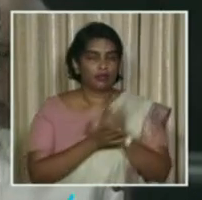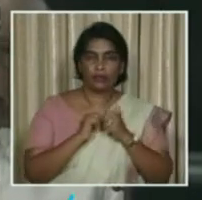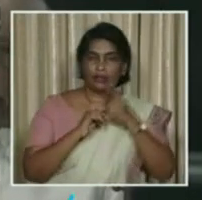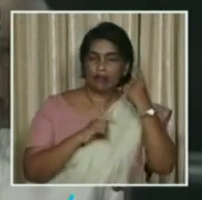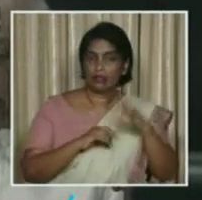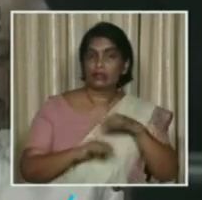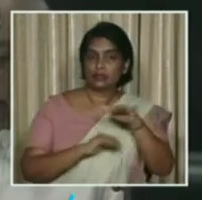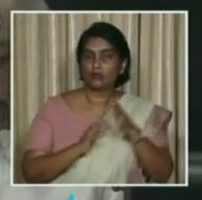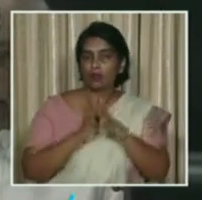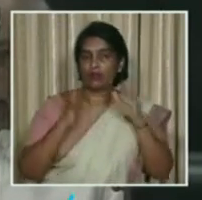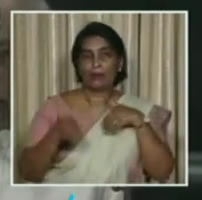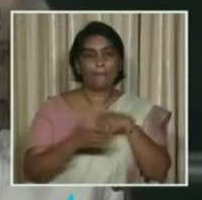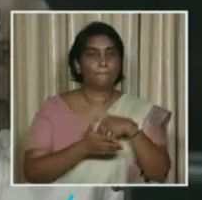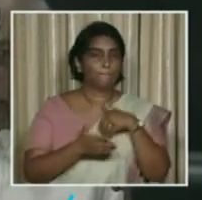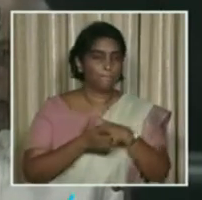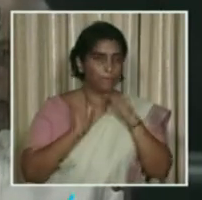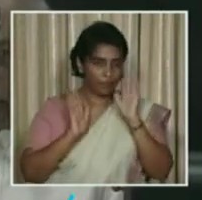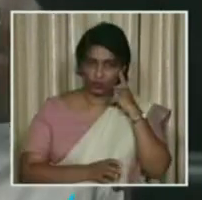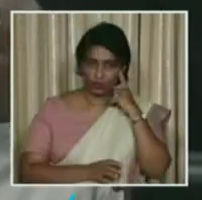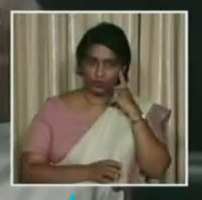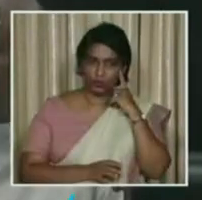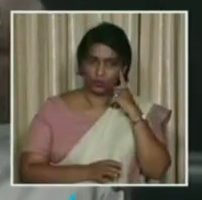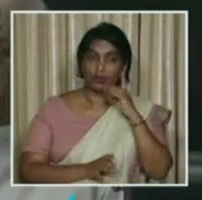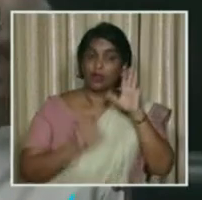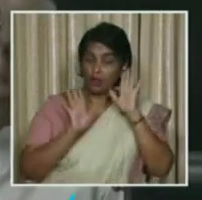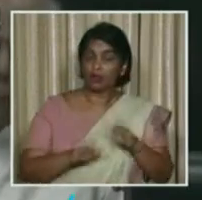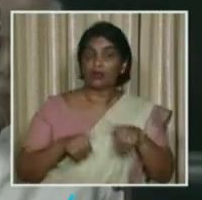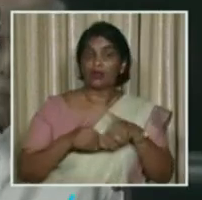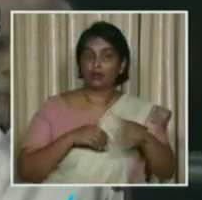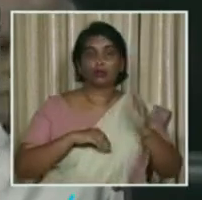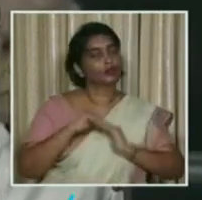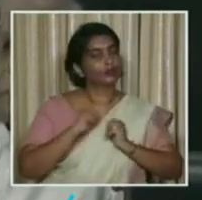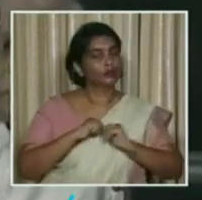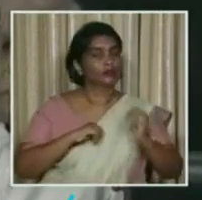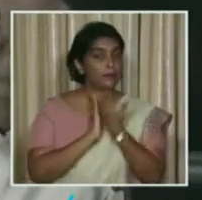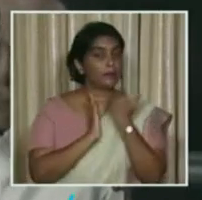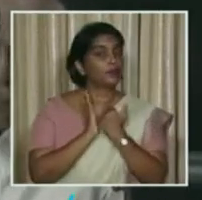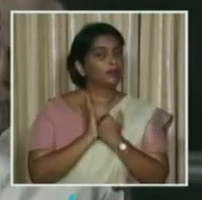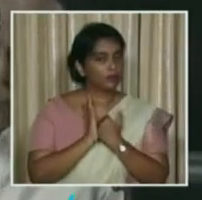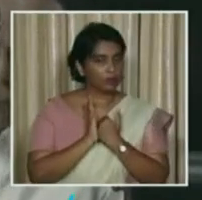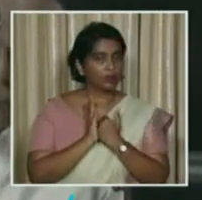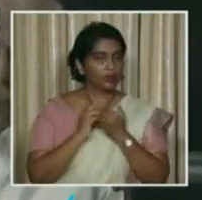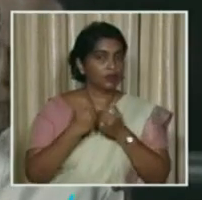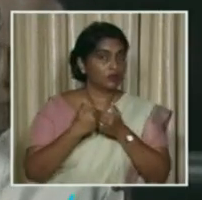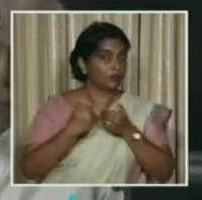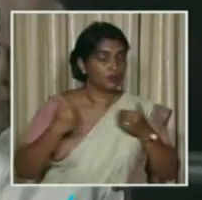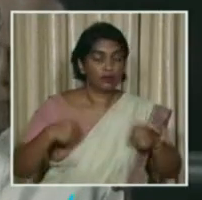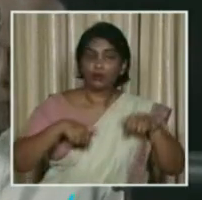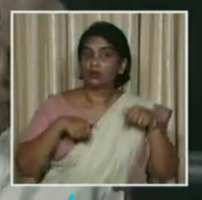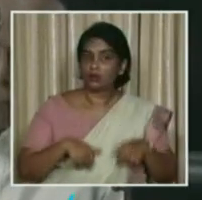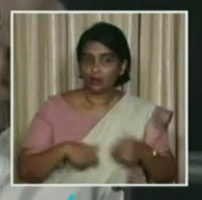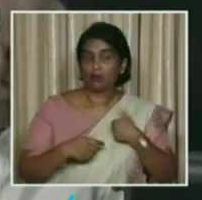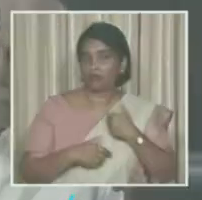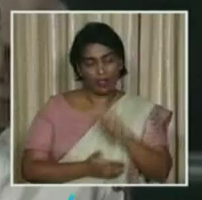කොටසකට දැඩි පීඩනයක් ඇති වී තියෙන බව අප දන්නවා. ඒත් දැනට අප ක්‍රියාත්මක කරන ප්‍රතිපත්ති වලින් ඈත් වෙන්නේ මේ අවස්ථාවේ